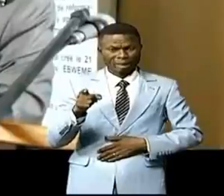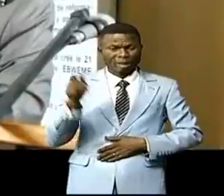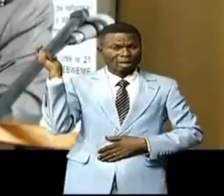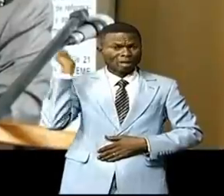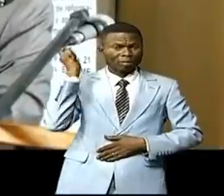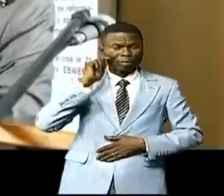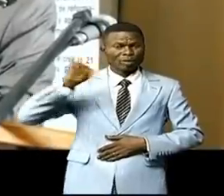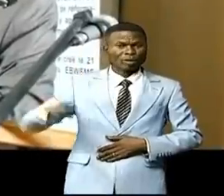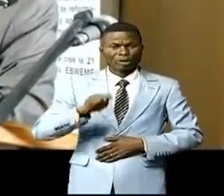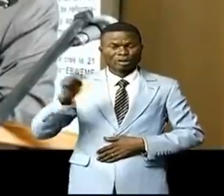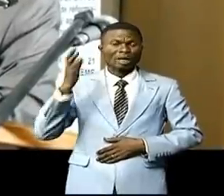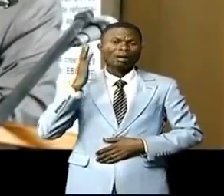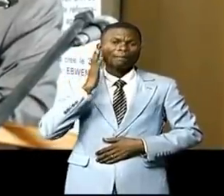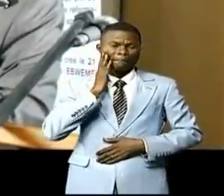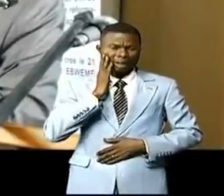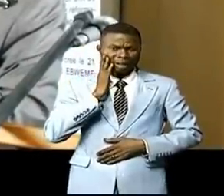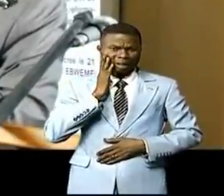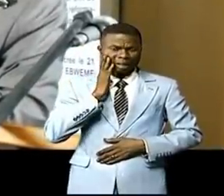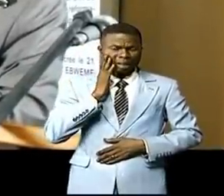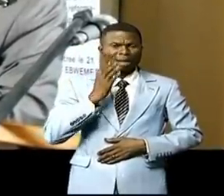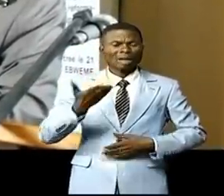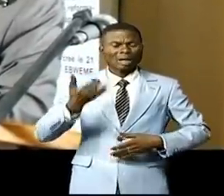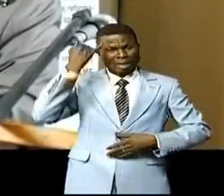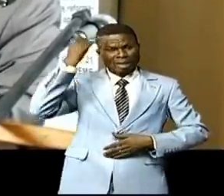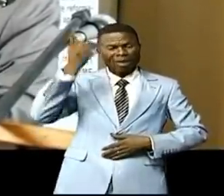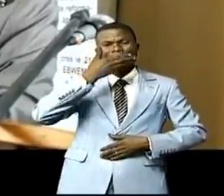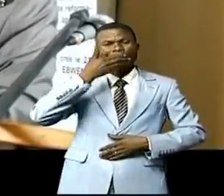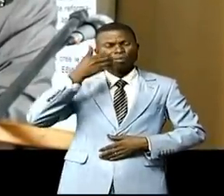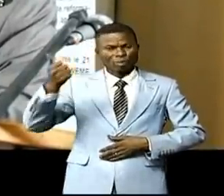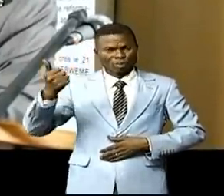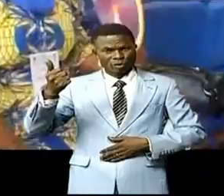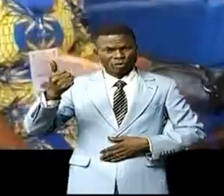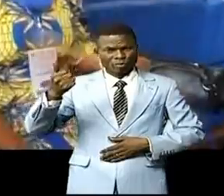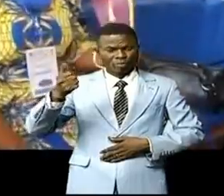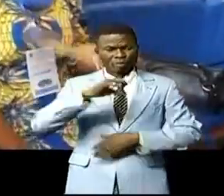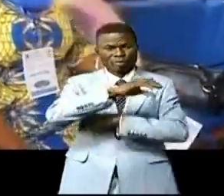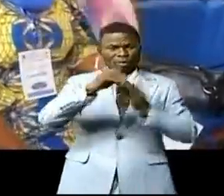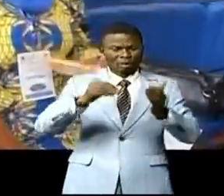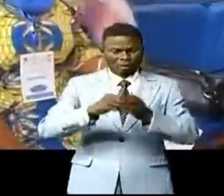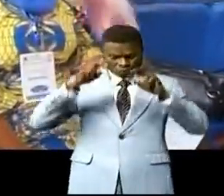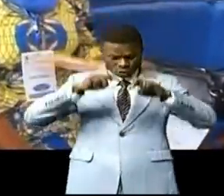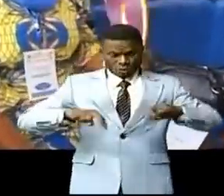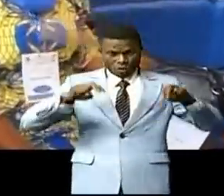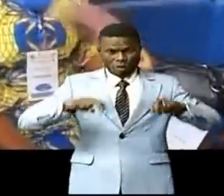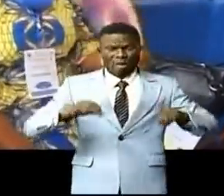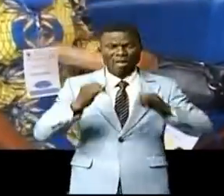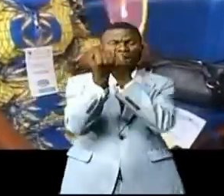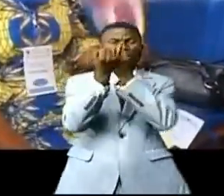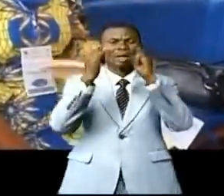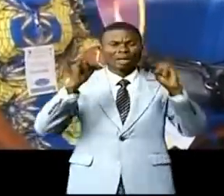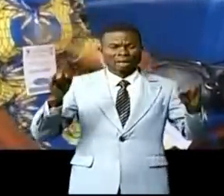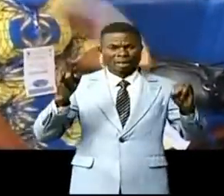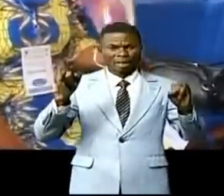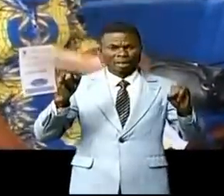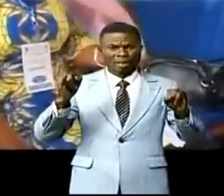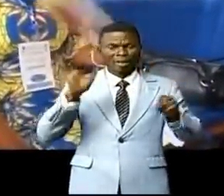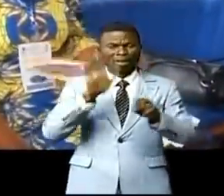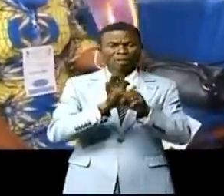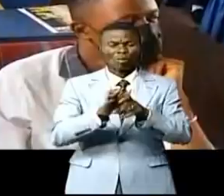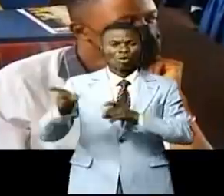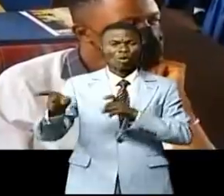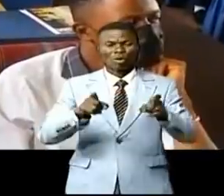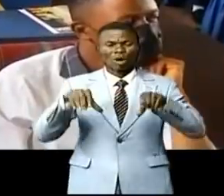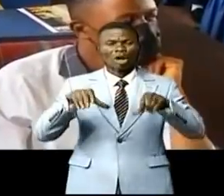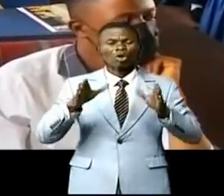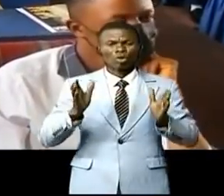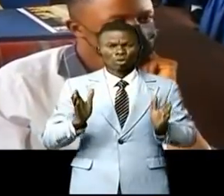professeur Jean-Marie Kayembe, a loué l'initiative du Centre de recherche indépendant et interdisciplinaire